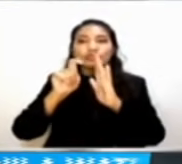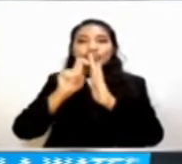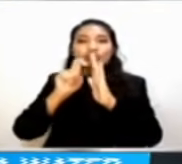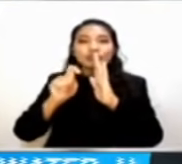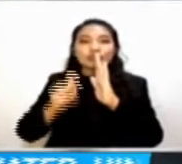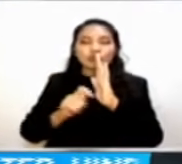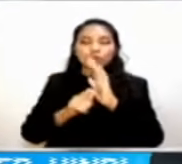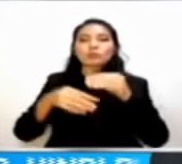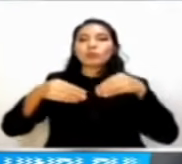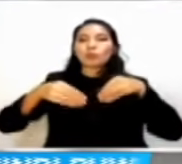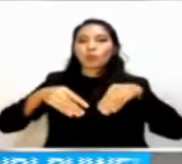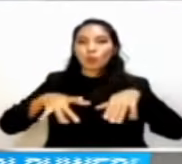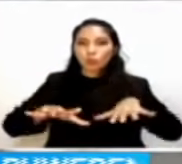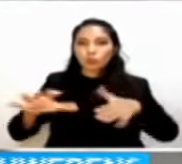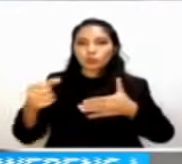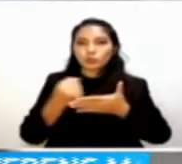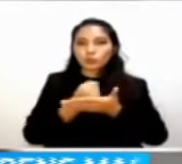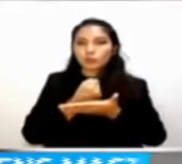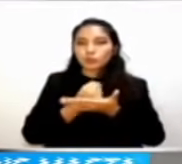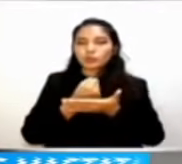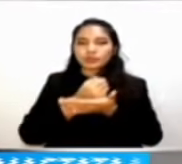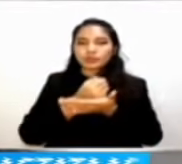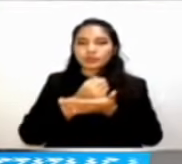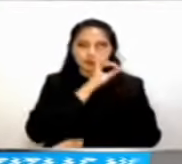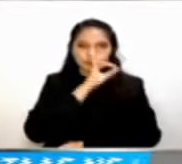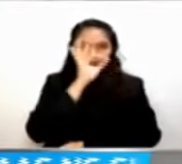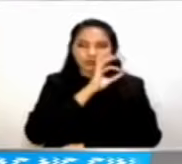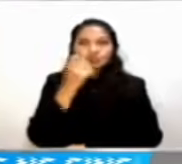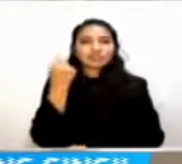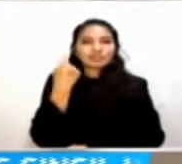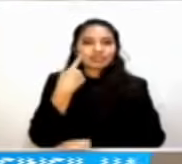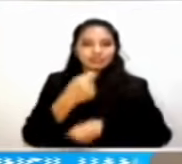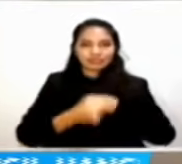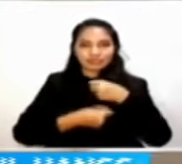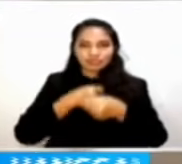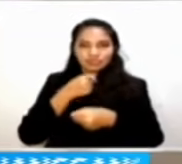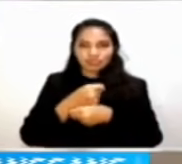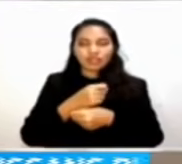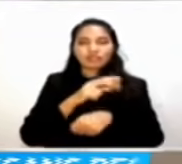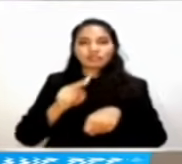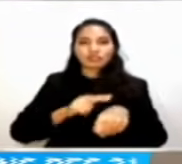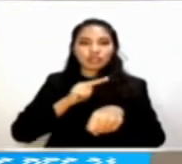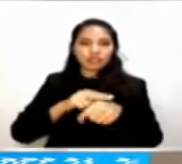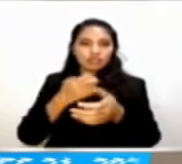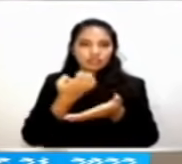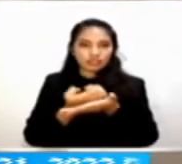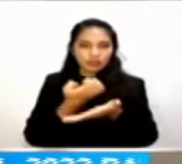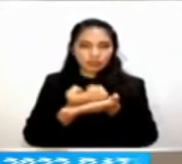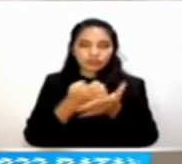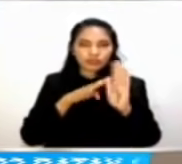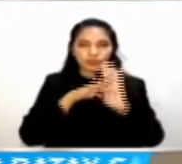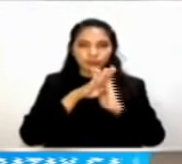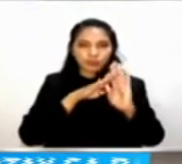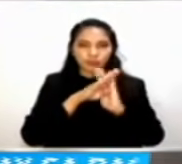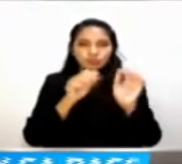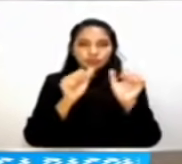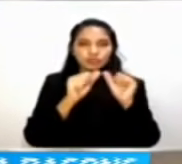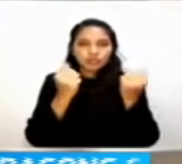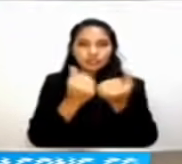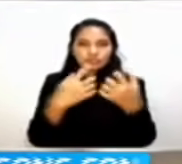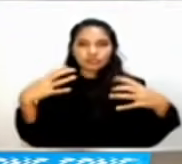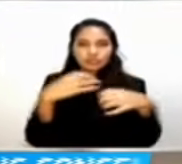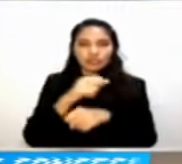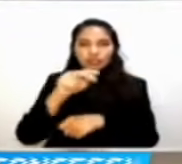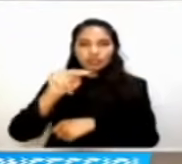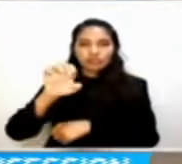Pilipino noong isang taon. Ayon sa National Economic and Development Authority o NEDA, 2.8 billion pesos